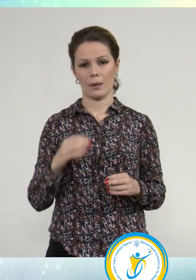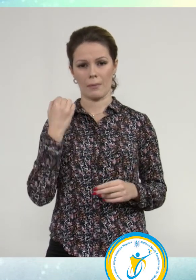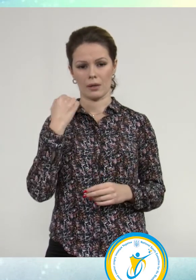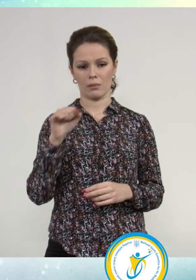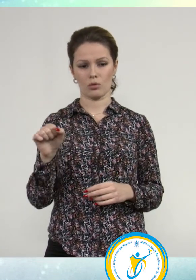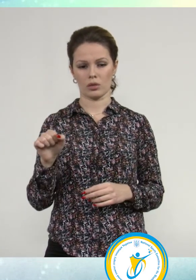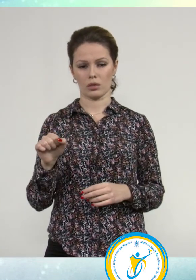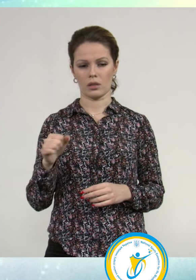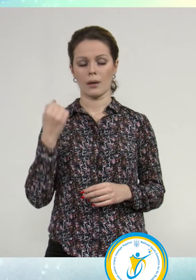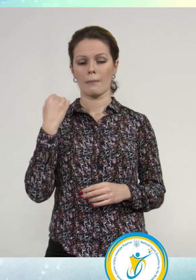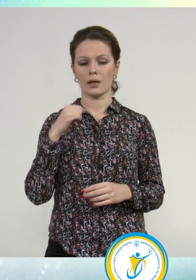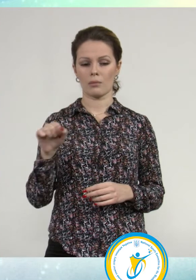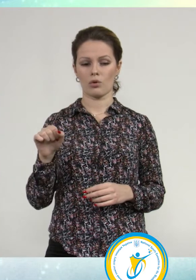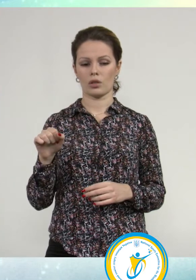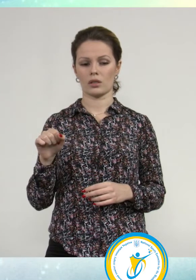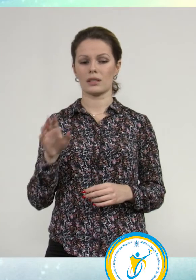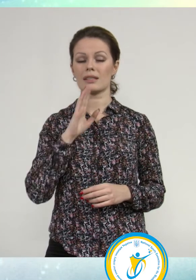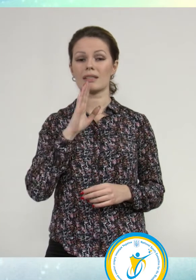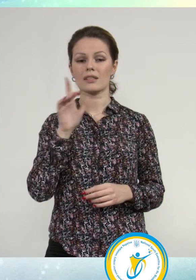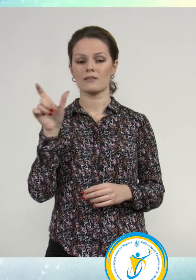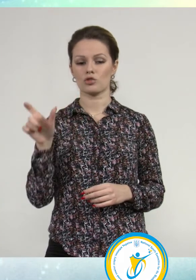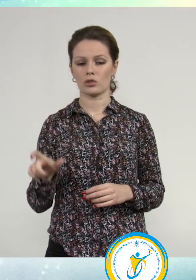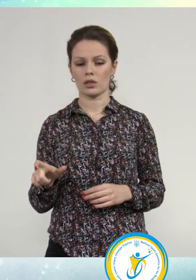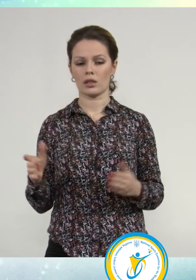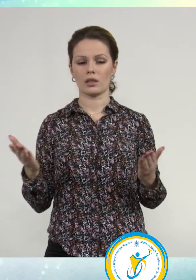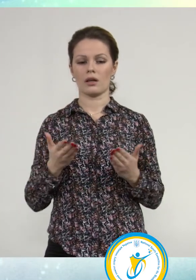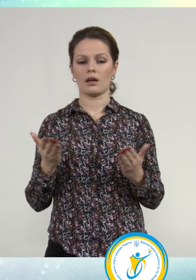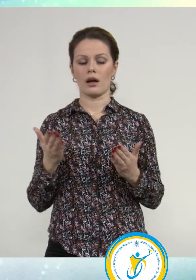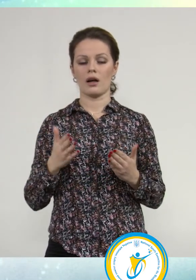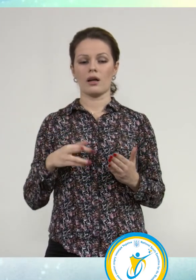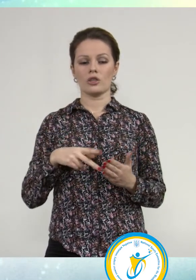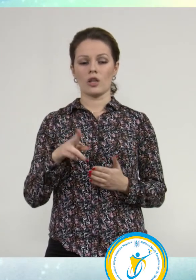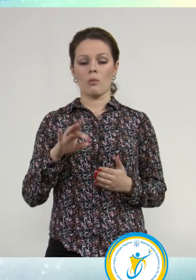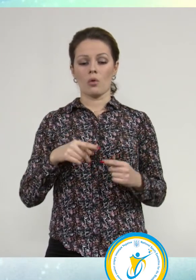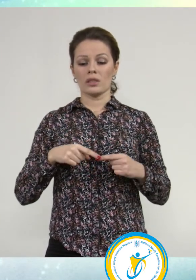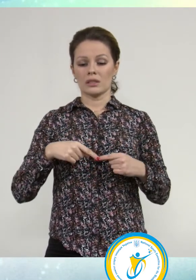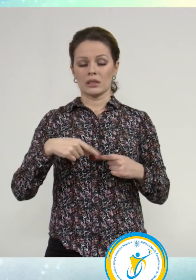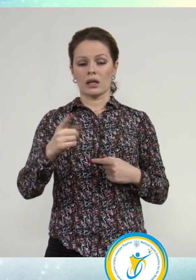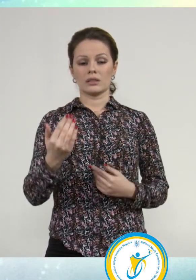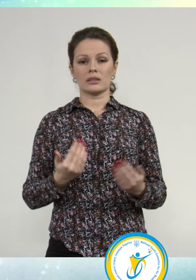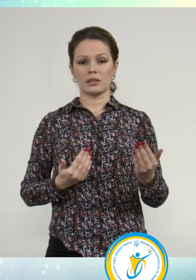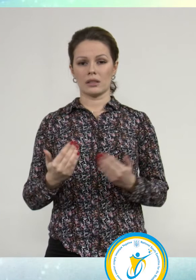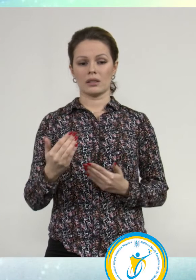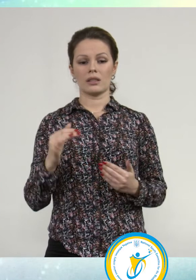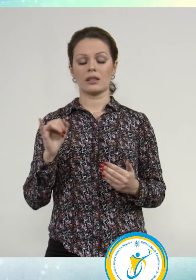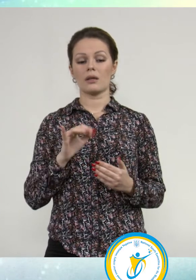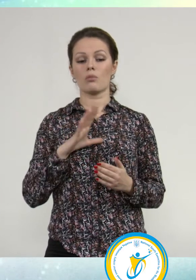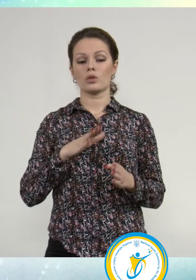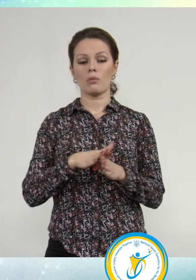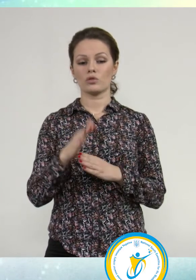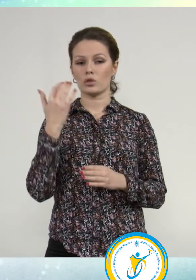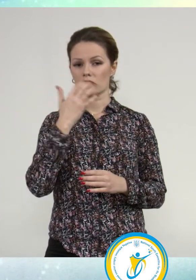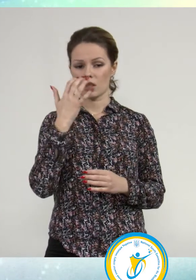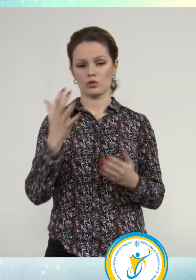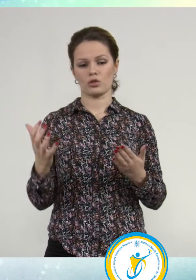перемоги. Перемоги дівчинки, яка йшла по дистанції і, будучи незрячою,